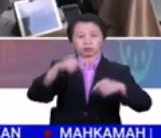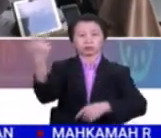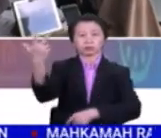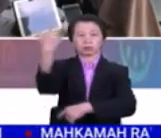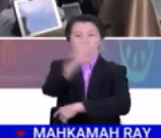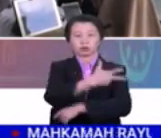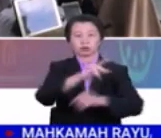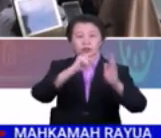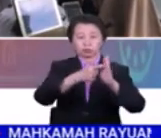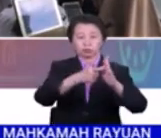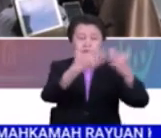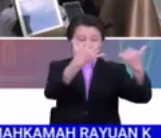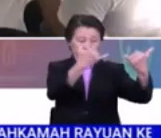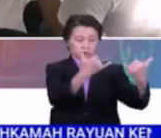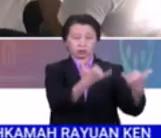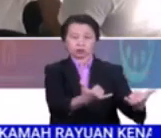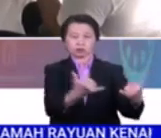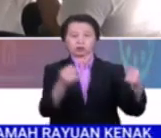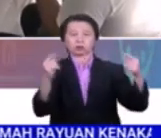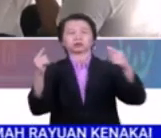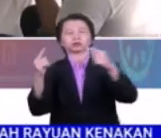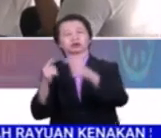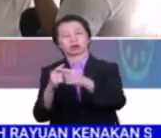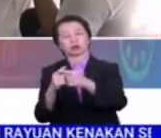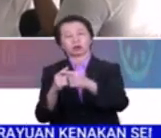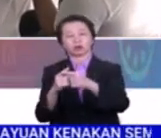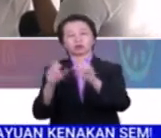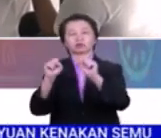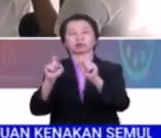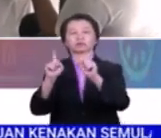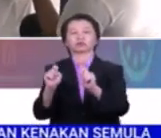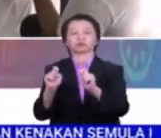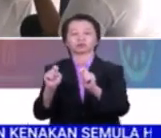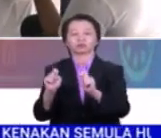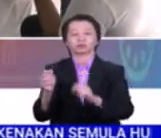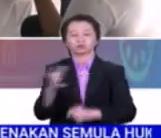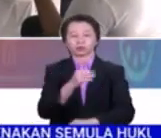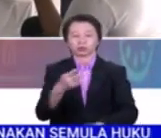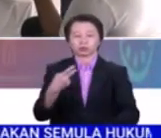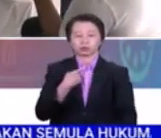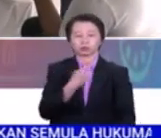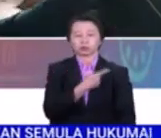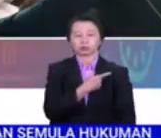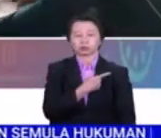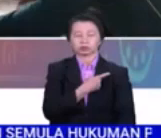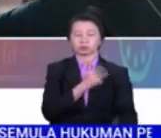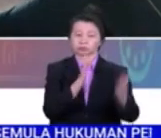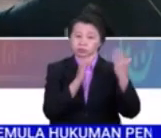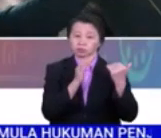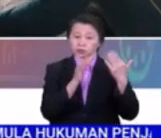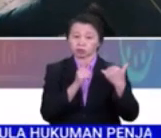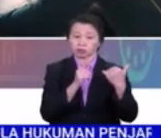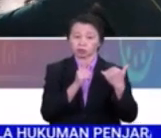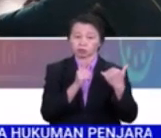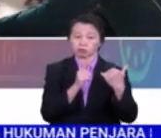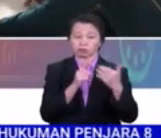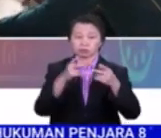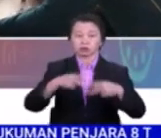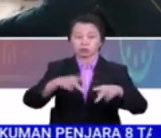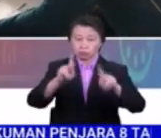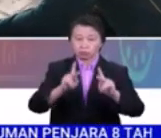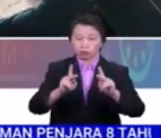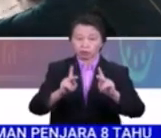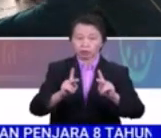hari bermula pada hari ini sehingga hari Sabtu ini. Dan kita mengharapkan supaya peluang ini